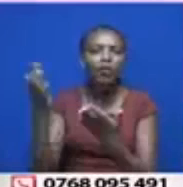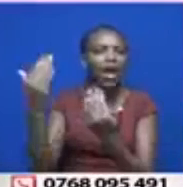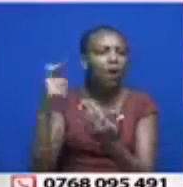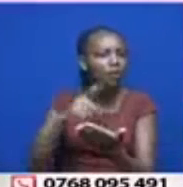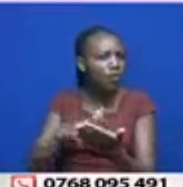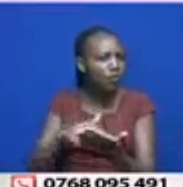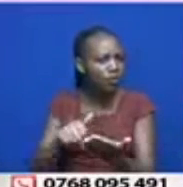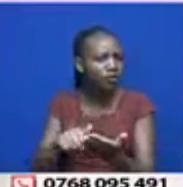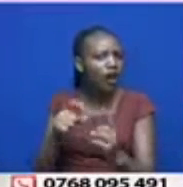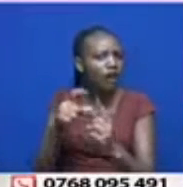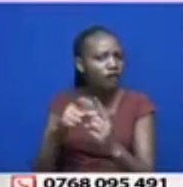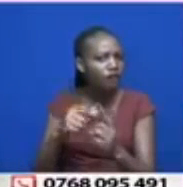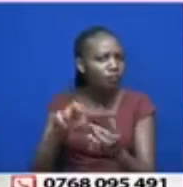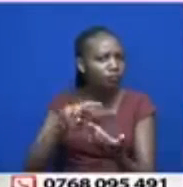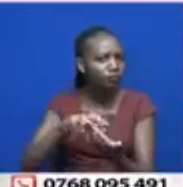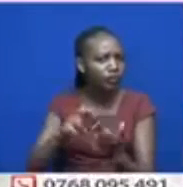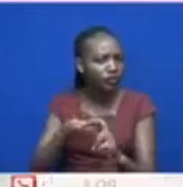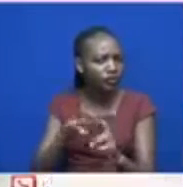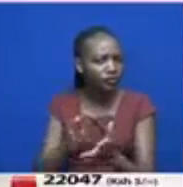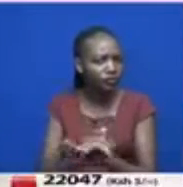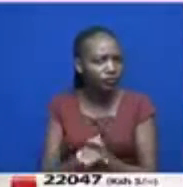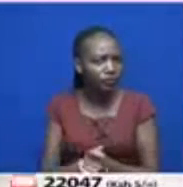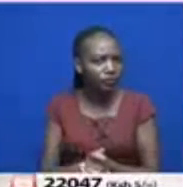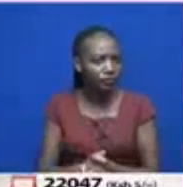kutoka uhusiano huu?